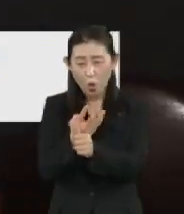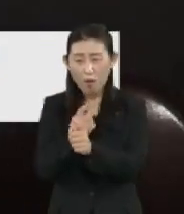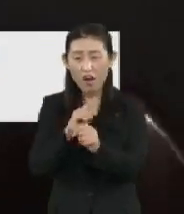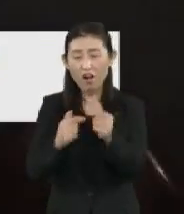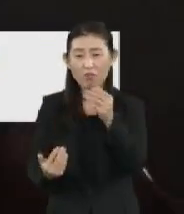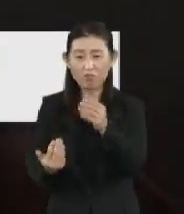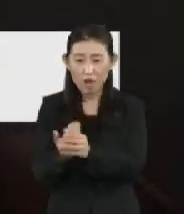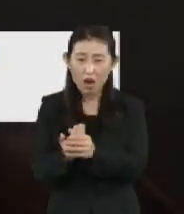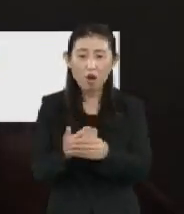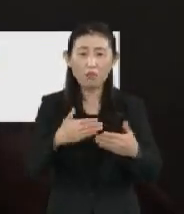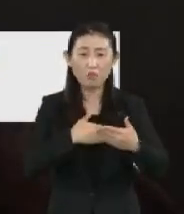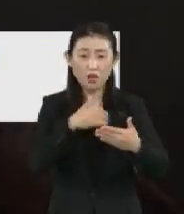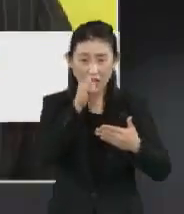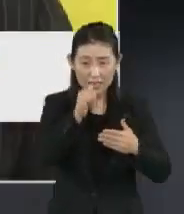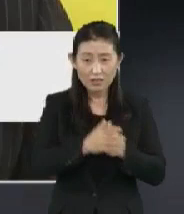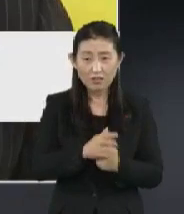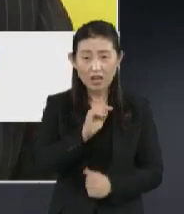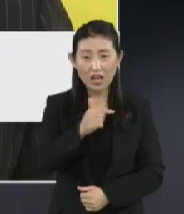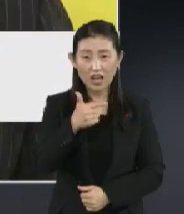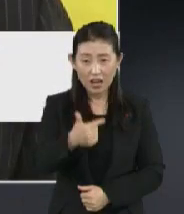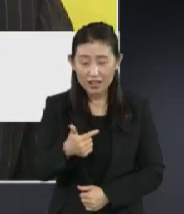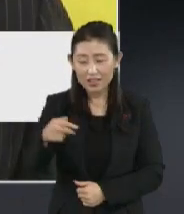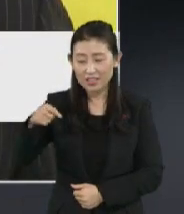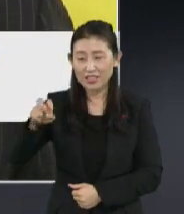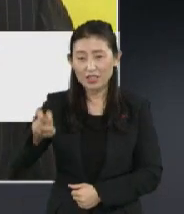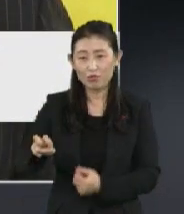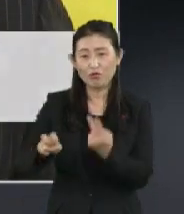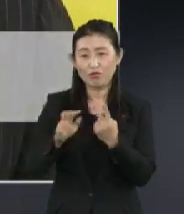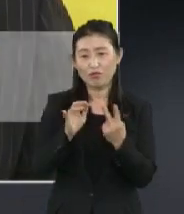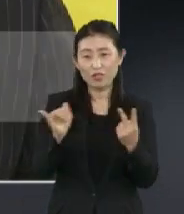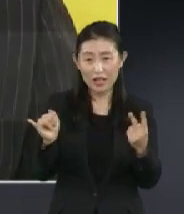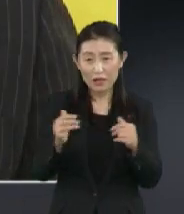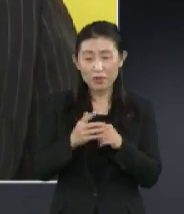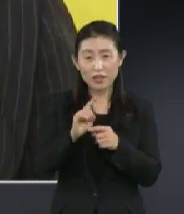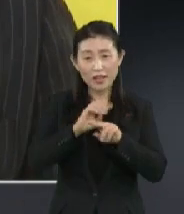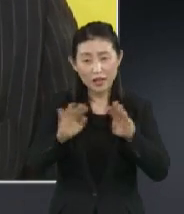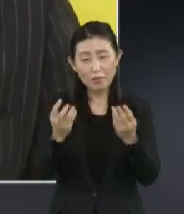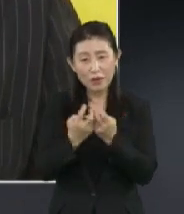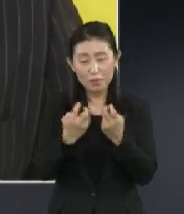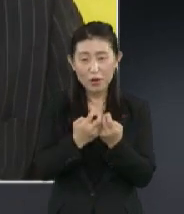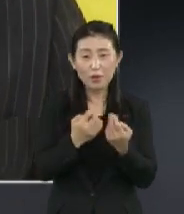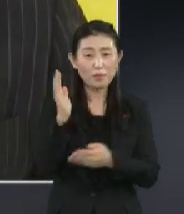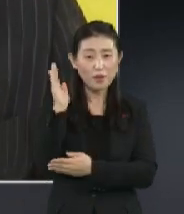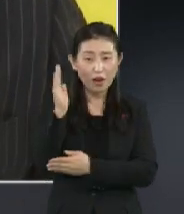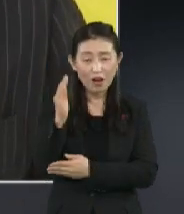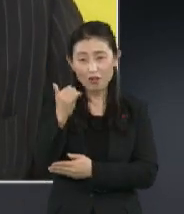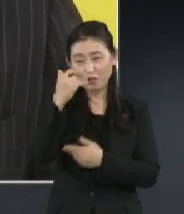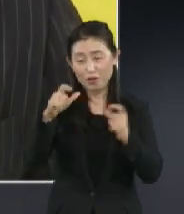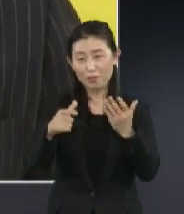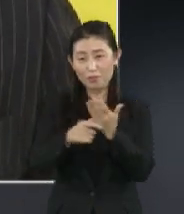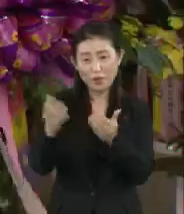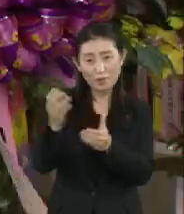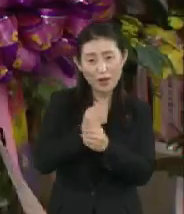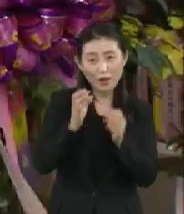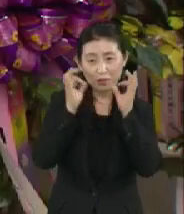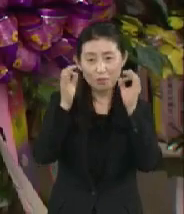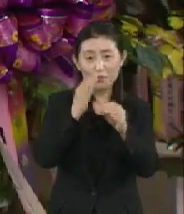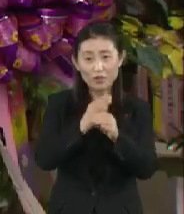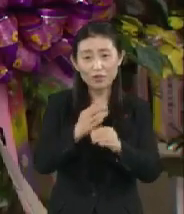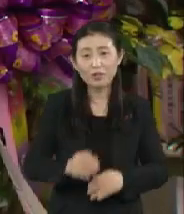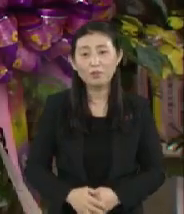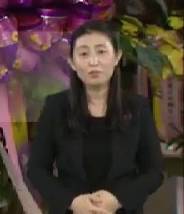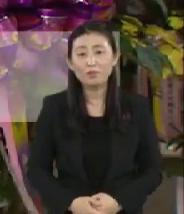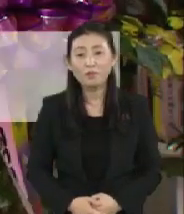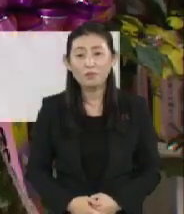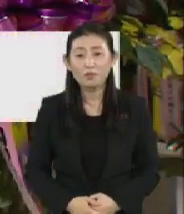불안한 상태라며 각각 안철수와 심상정 대안론을 정면에 내세우고 충청 표심 확보에 나섰습니다.